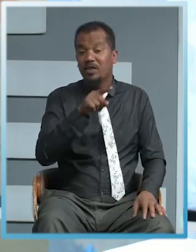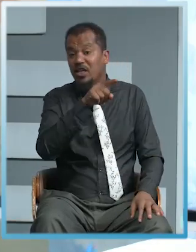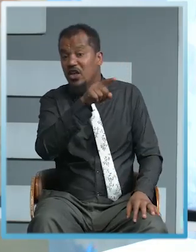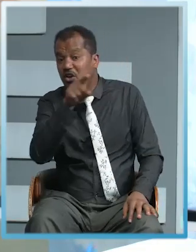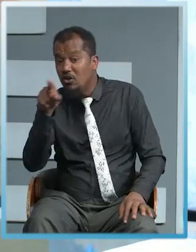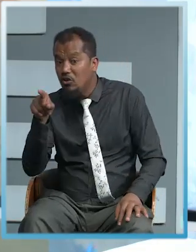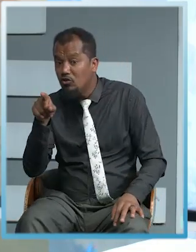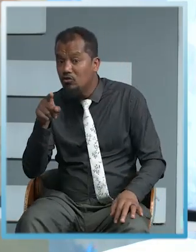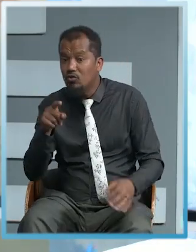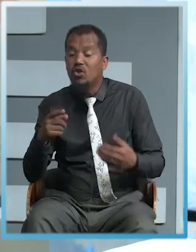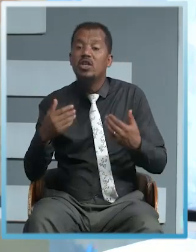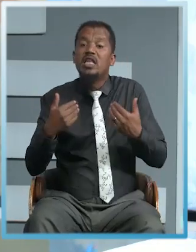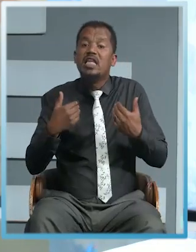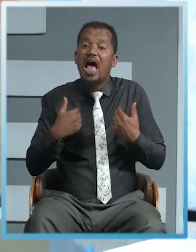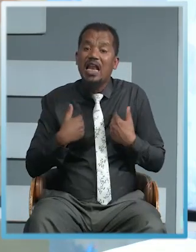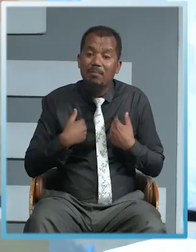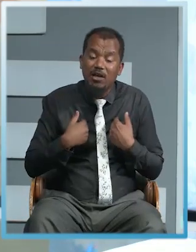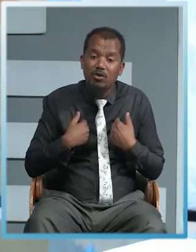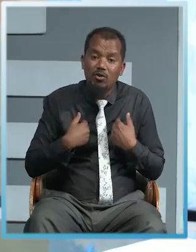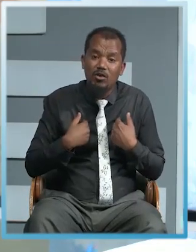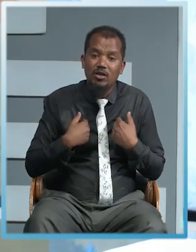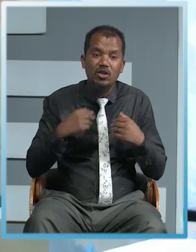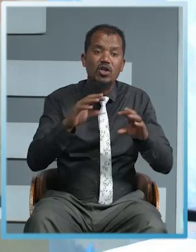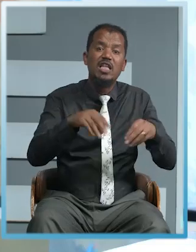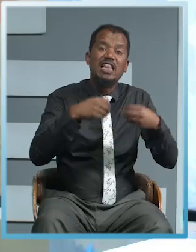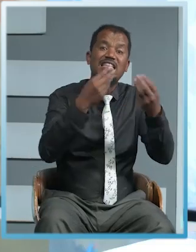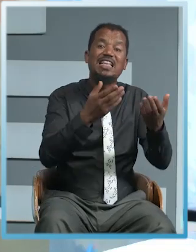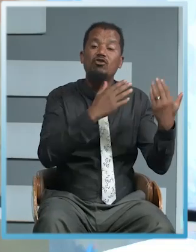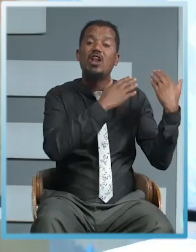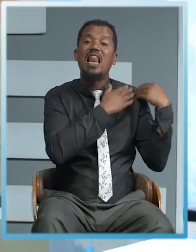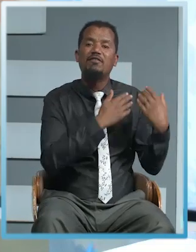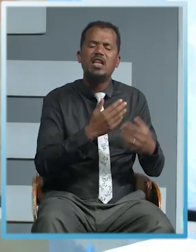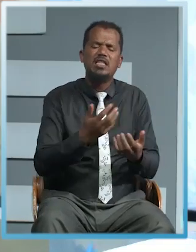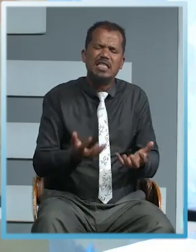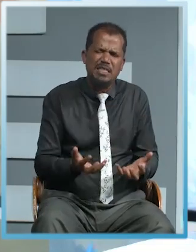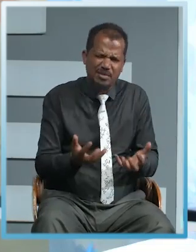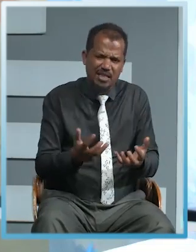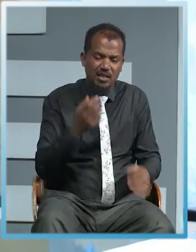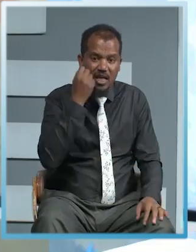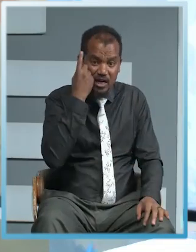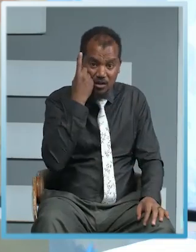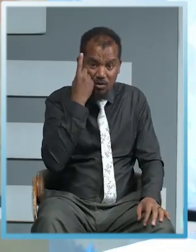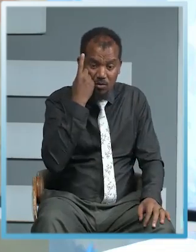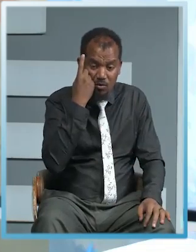النسو ينه يعني على بعضون يتسطعون على في النت كبدت ترتاو